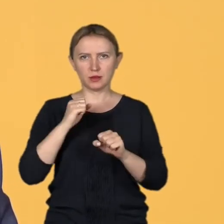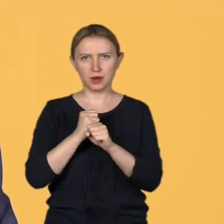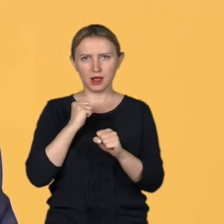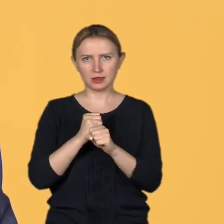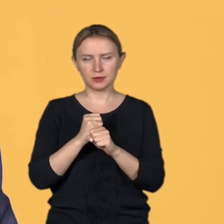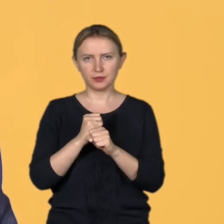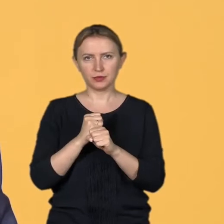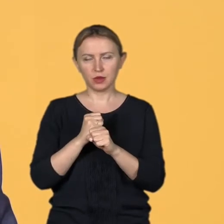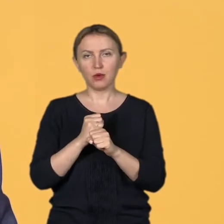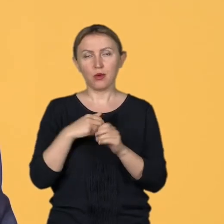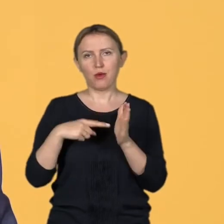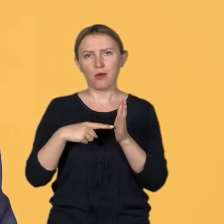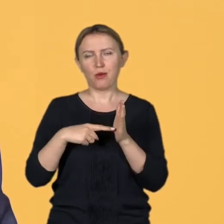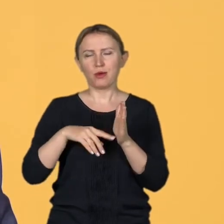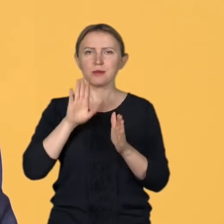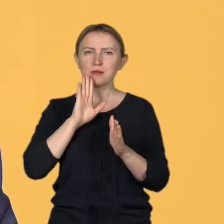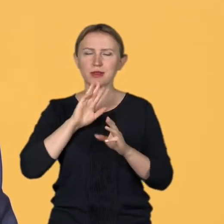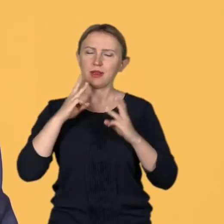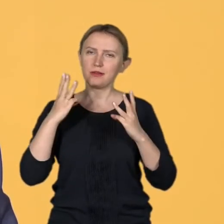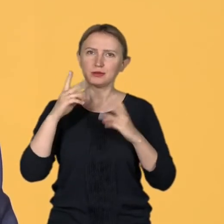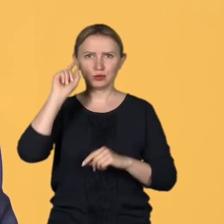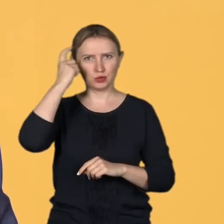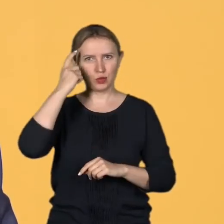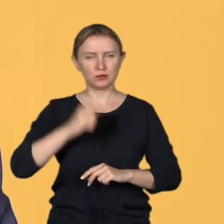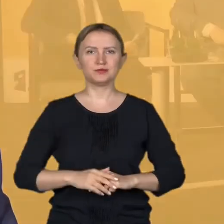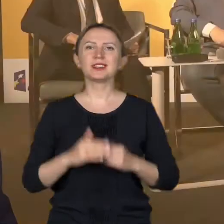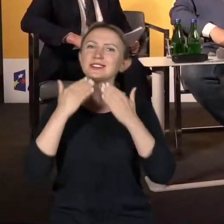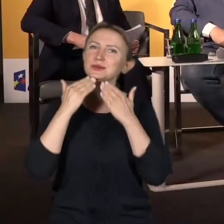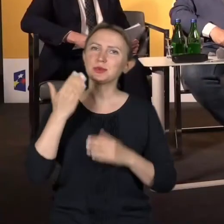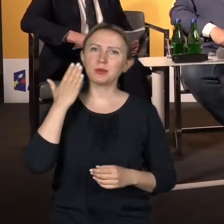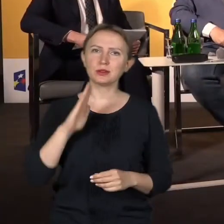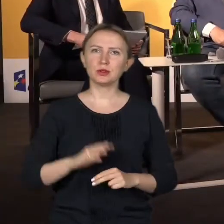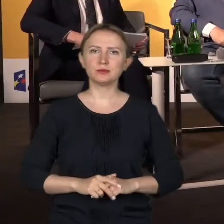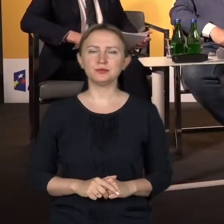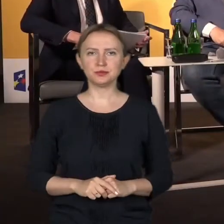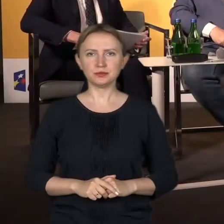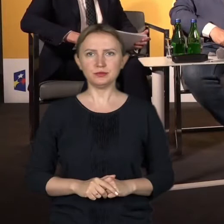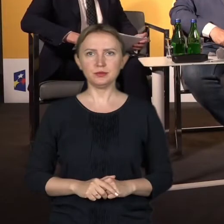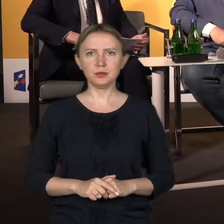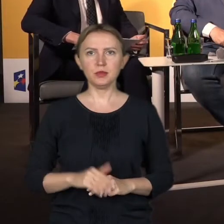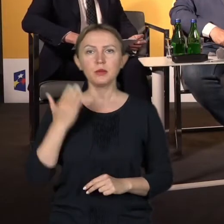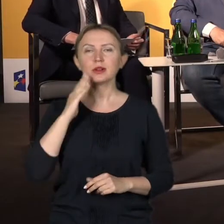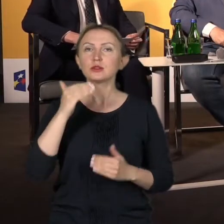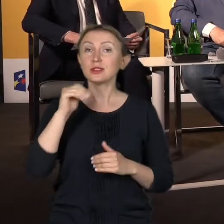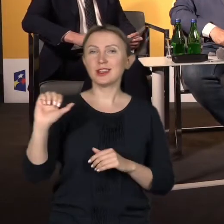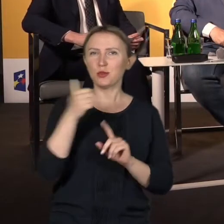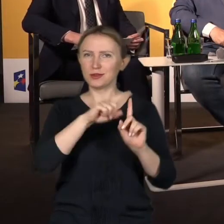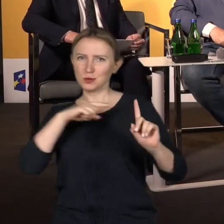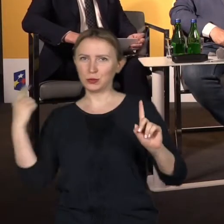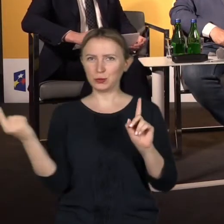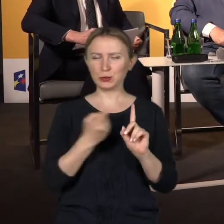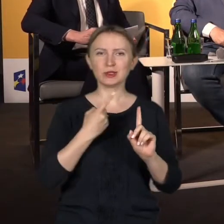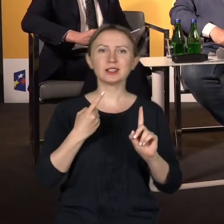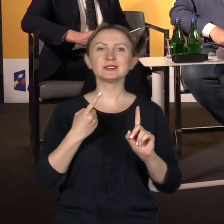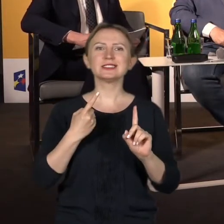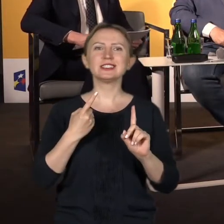Także to chyba jest najistotniejsze. Dziękuję bardzo. Bardzo dziękuję za tę pierwszą rundę.